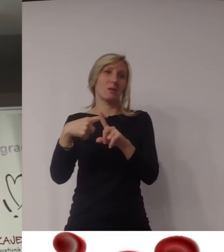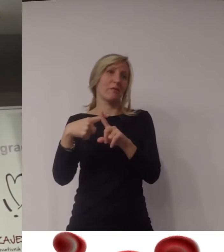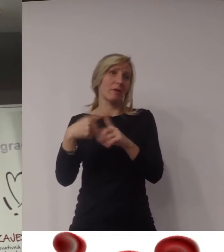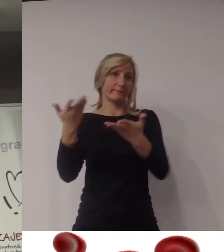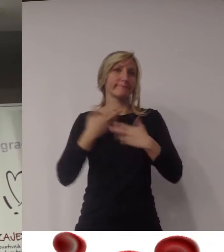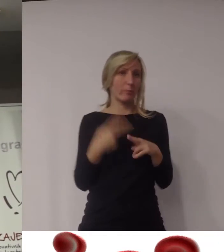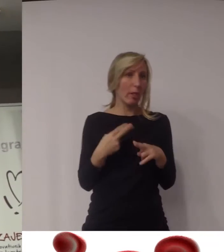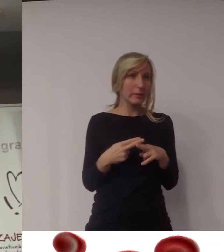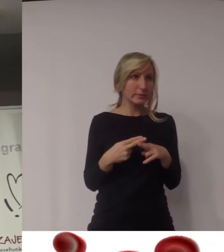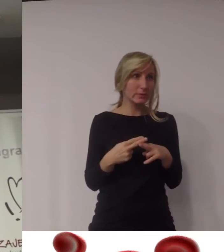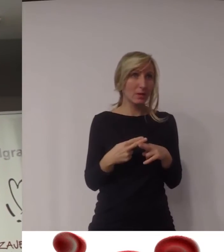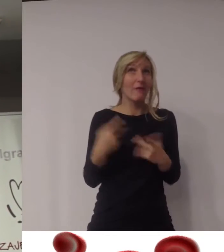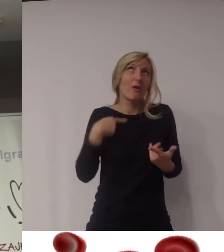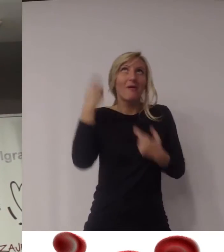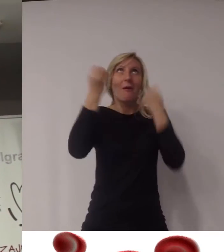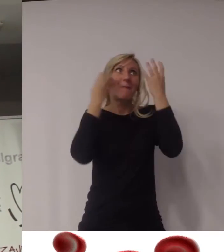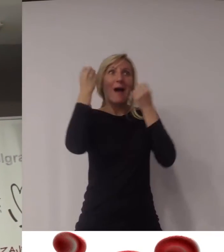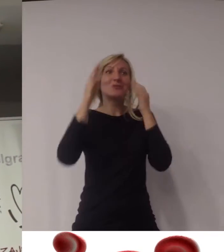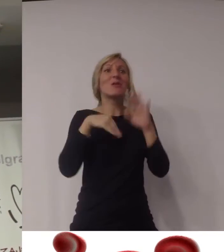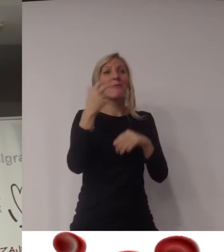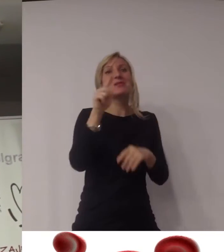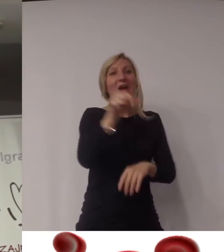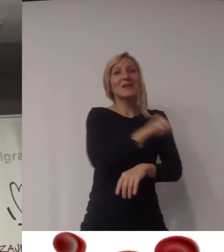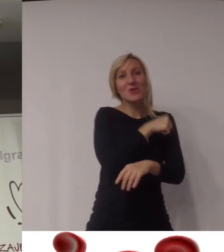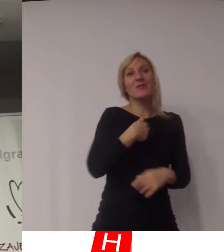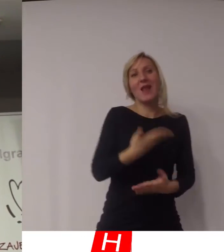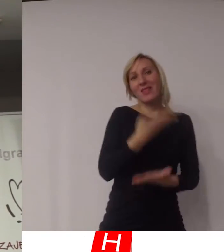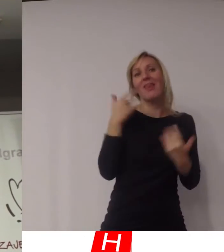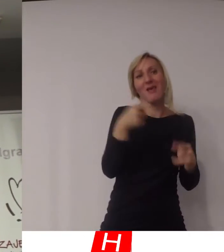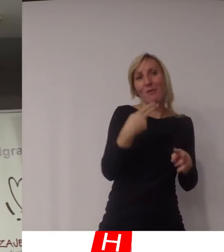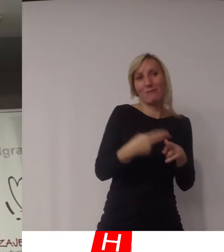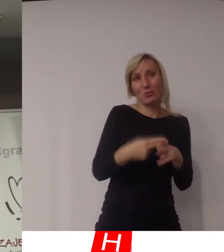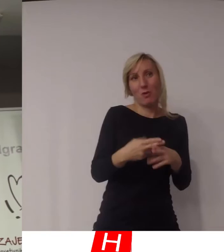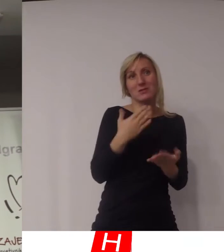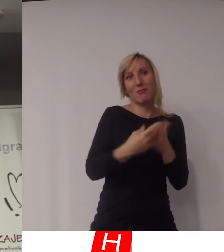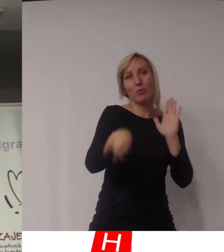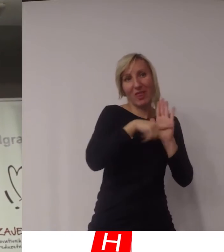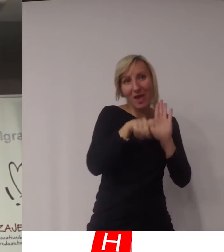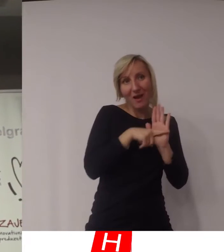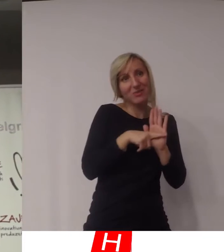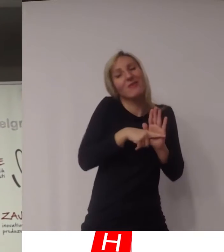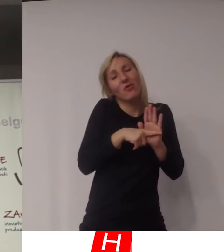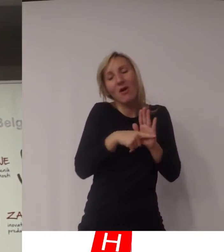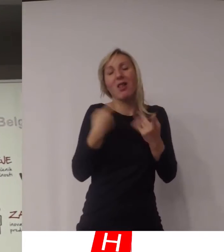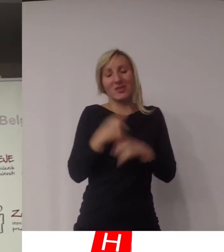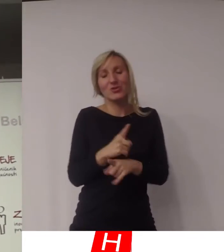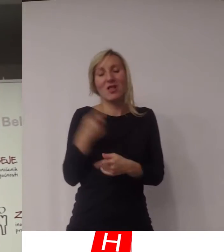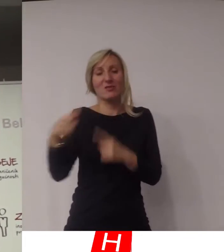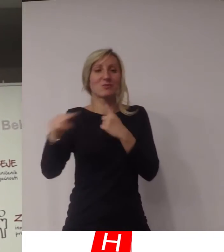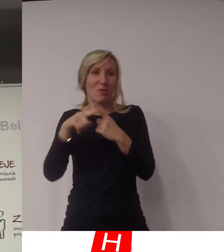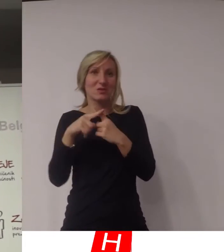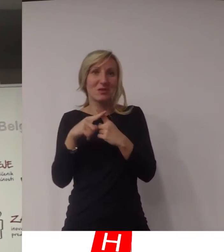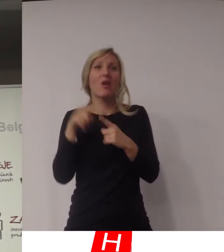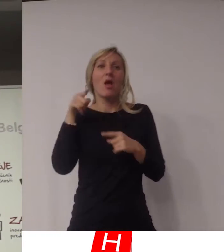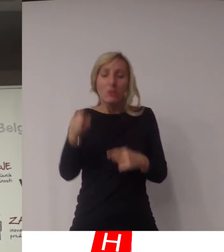negde maštam još uvek i posle 12 godina da piše negativno. I tada je nastupio